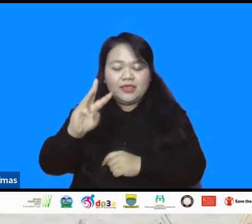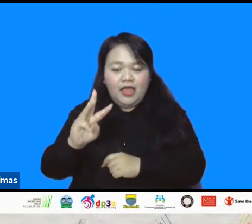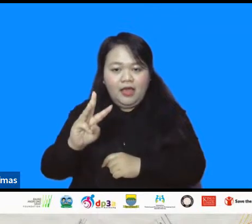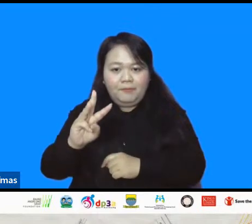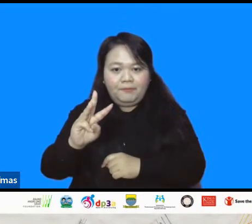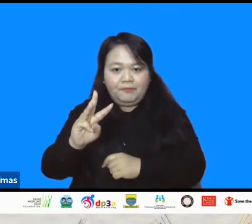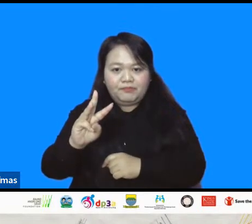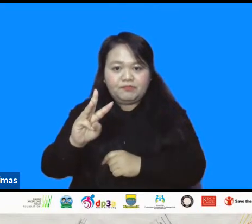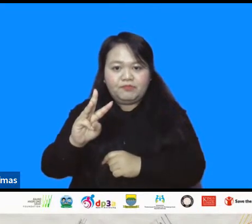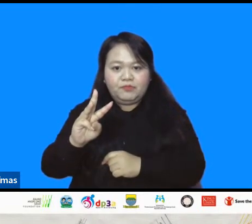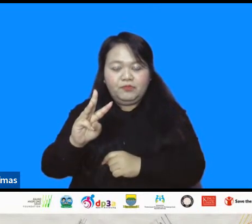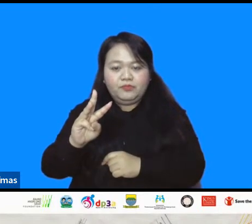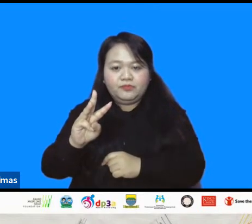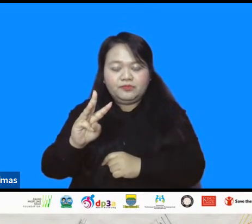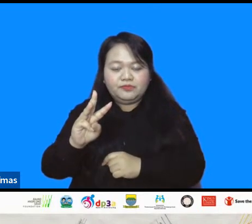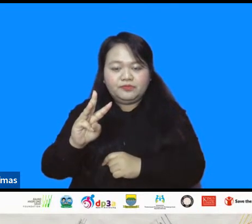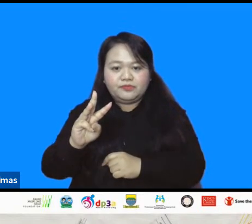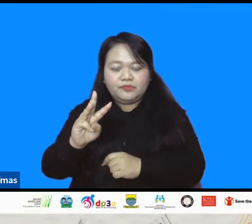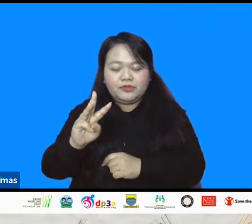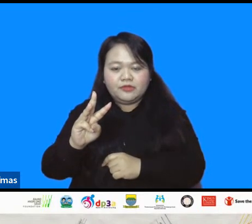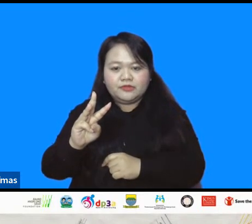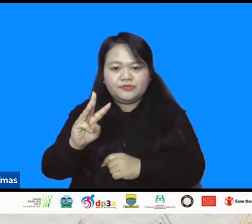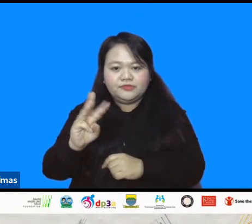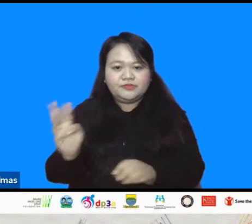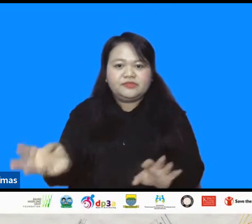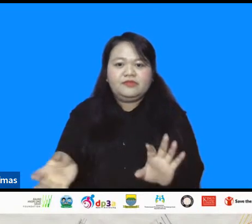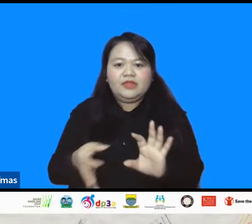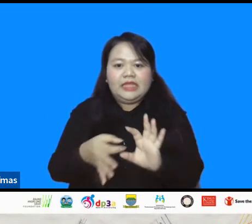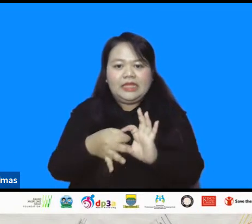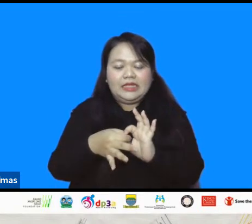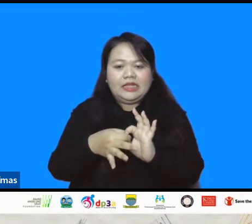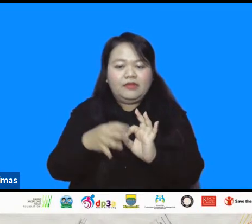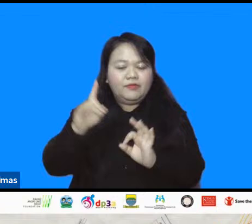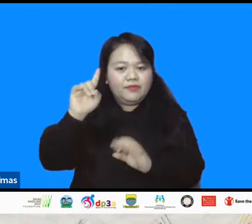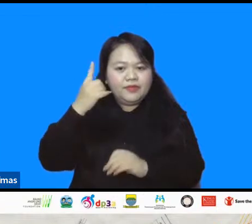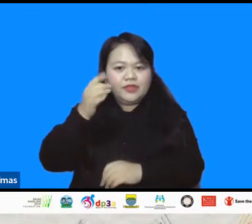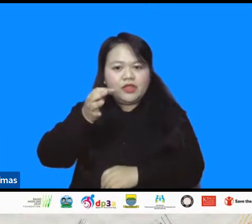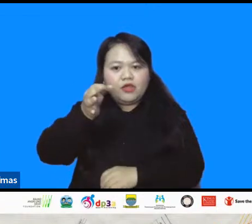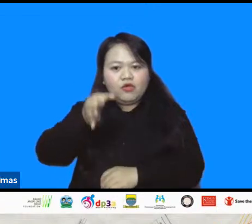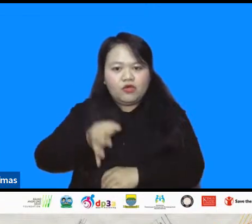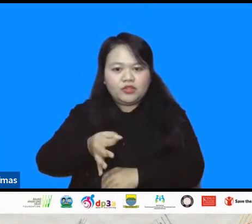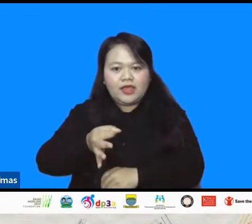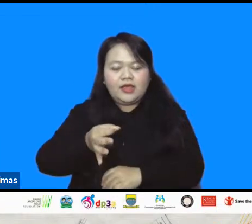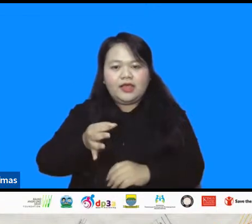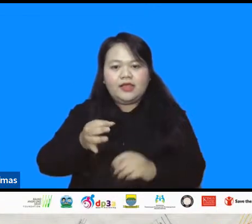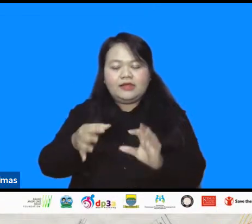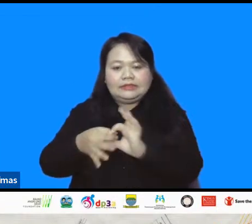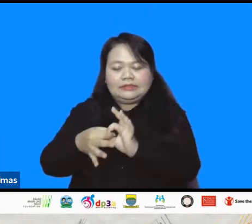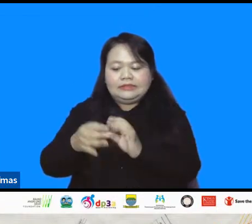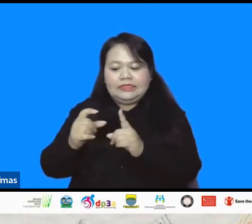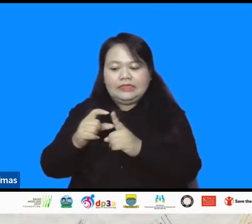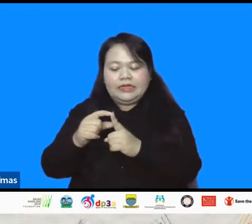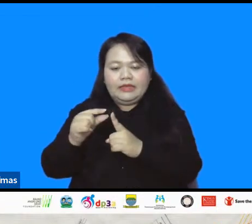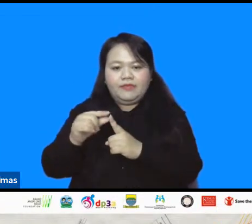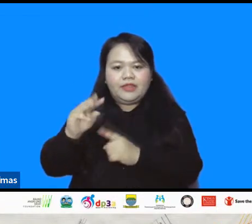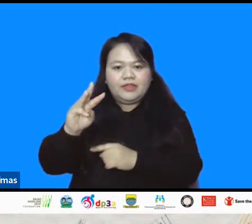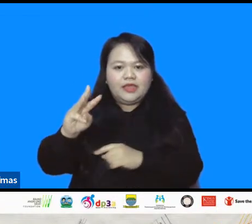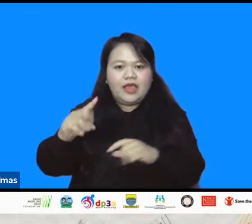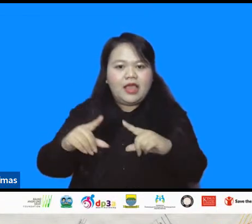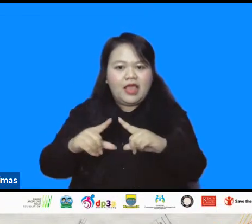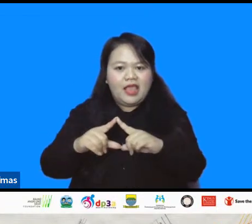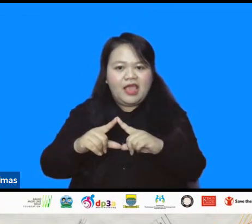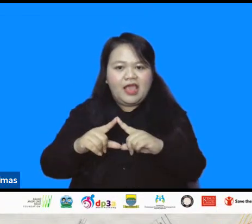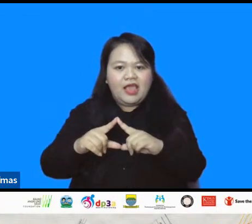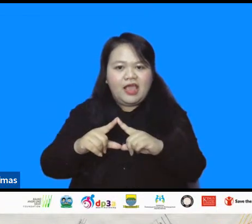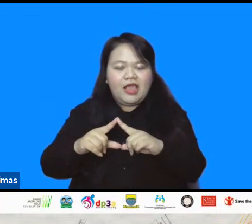boleh dikatakan kemarin kerjasama dengan pemerintah kota itu leading sektornya adalah DP3A sehingga kami juga